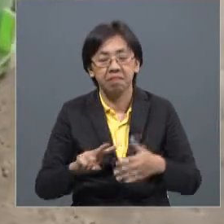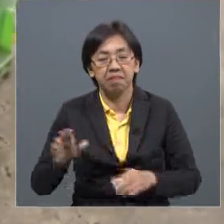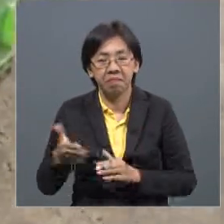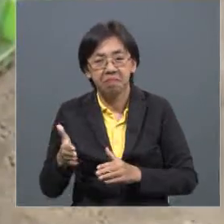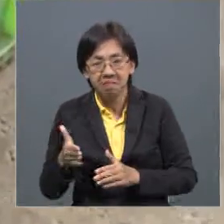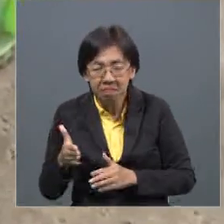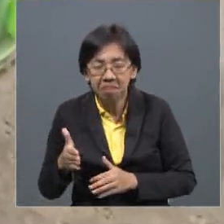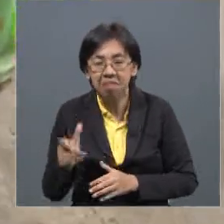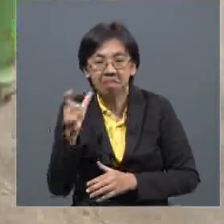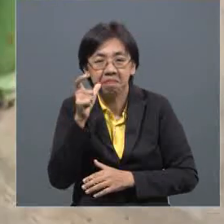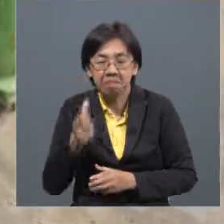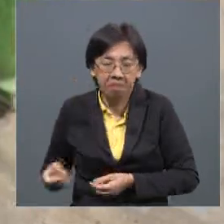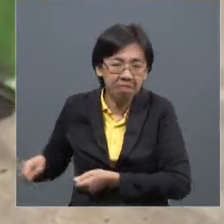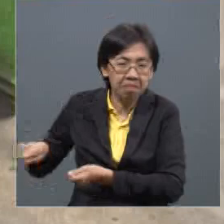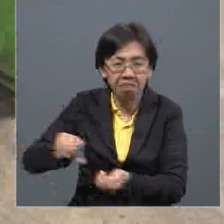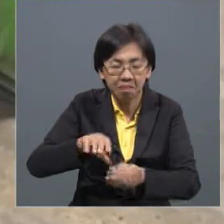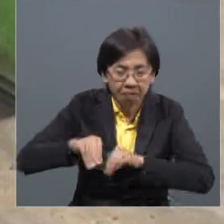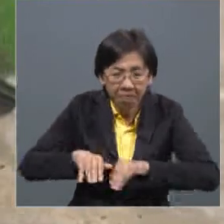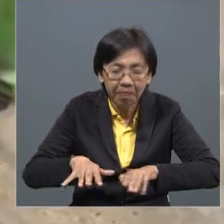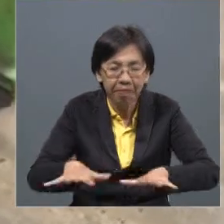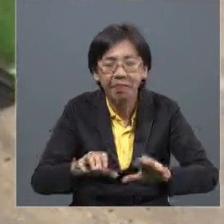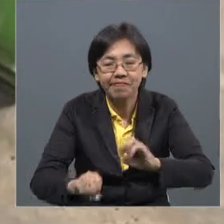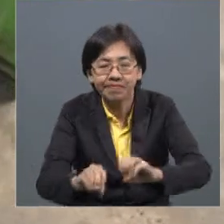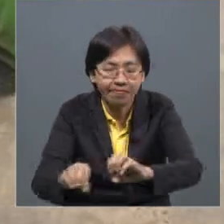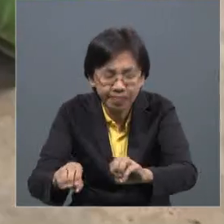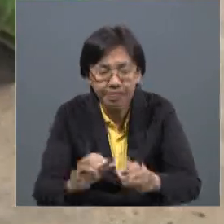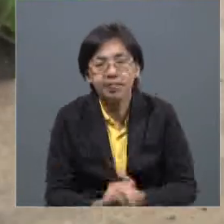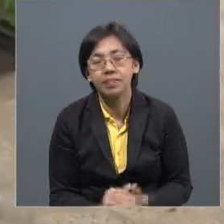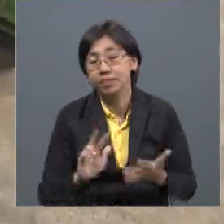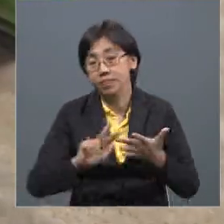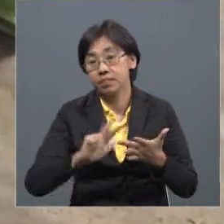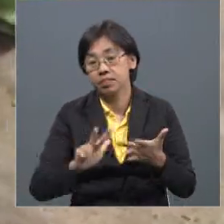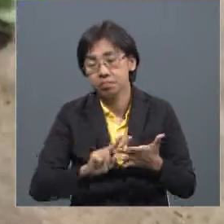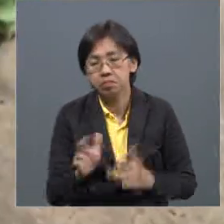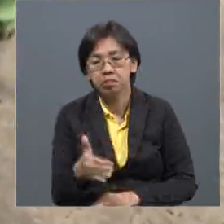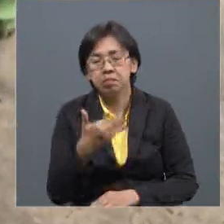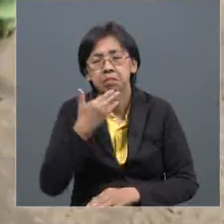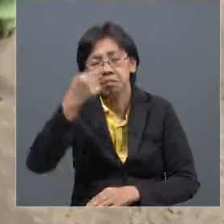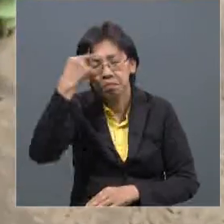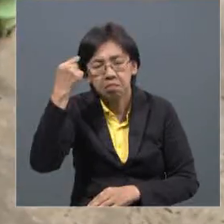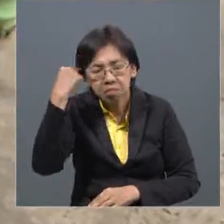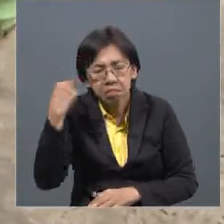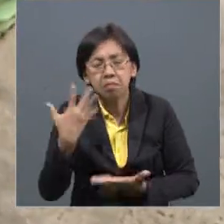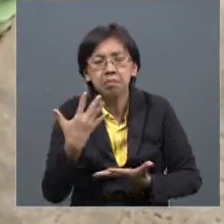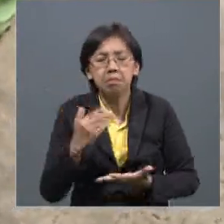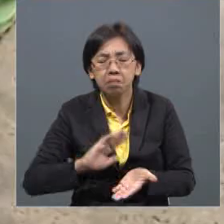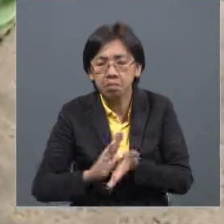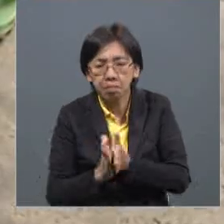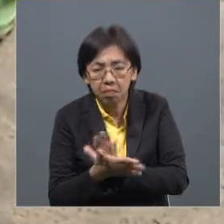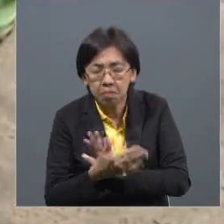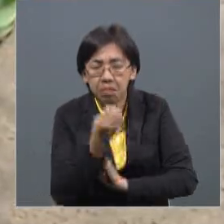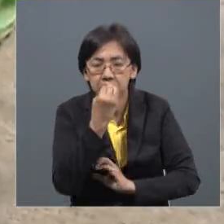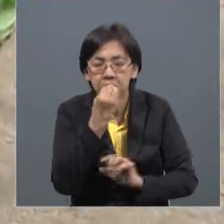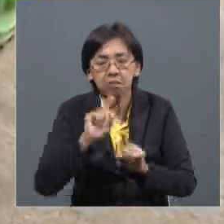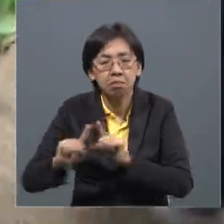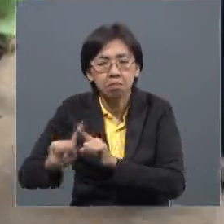ไปในเอ่อแหล่งน้ำประการที่ 3นะครับก็คือสนับสนุนการใช้ประโยชน์จากปลาหมอคังดำนะอย่างเช่นเอาามาแปรรูปเป็นอาหารต่าง